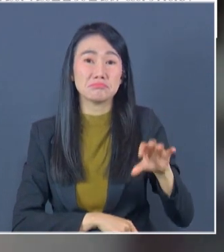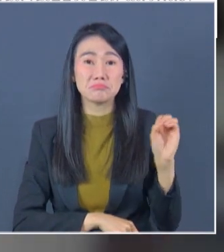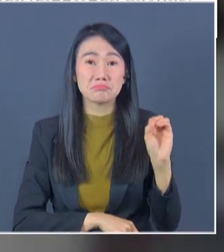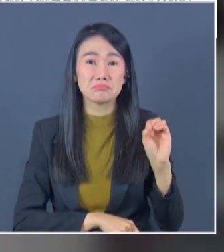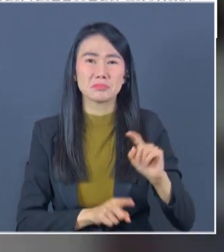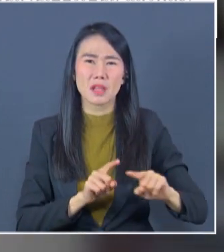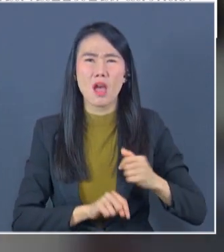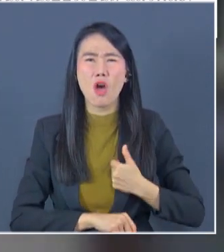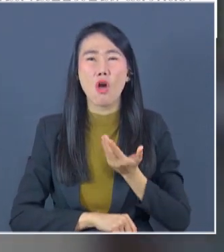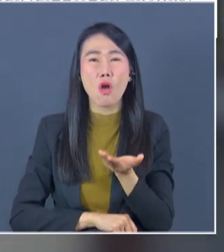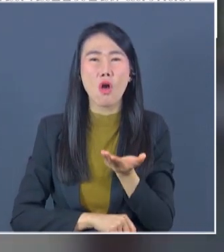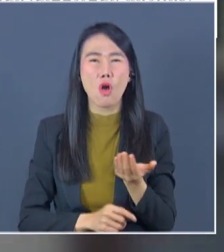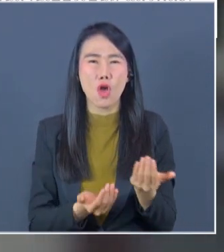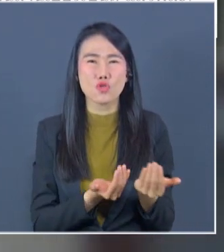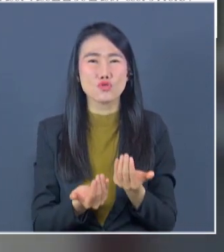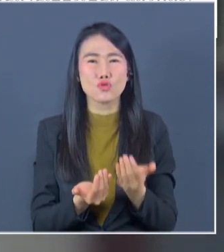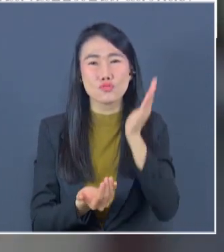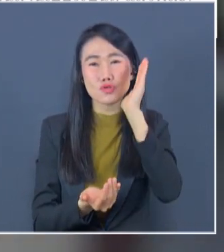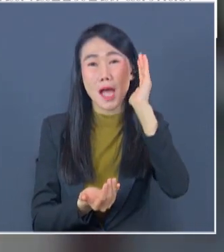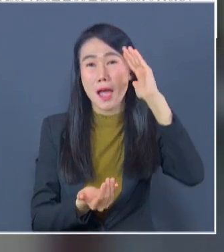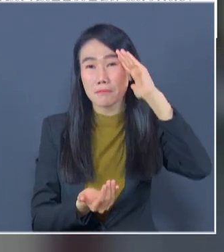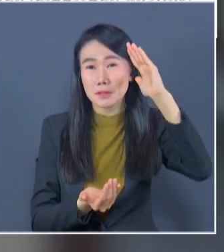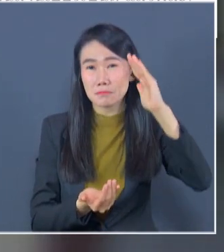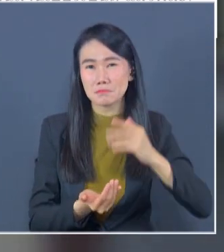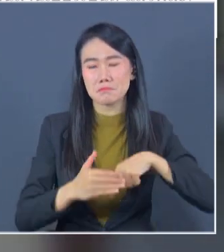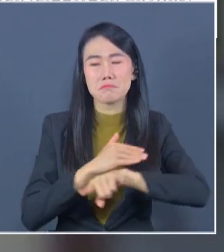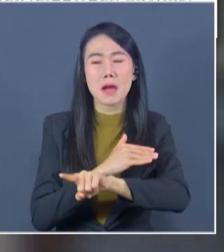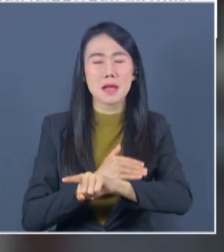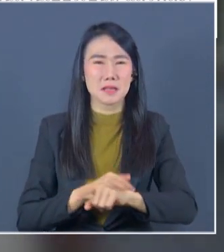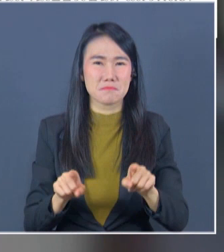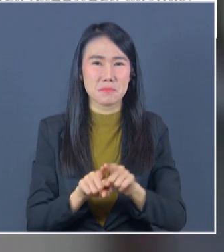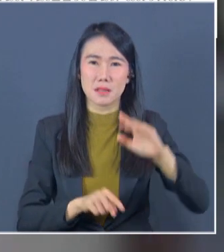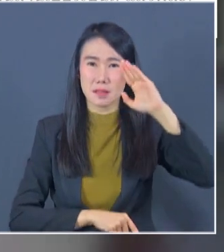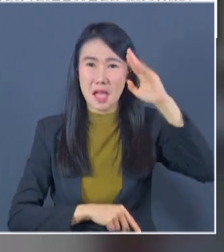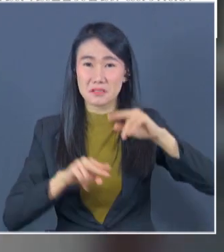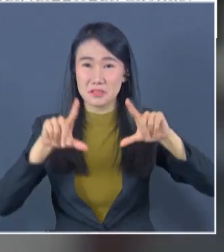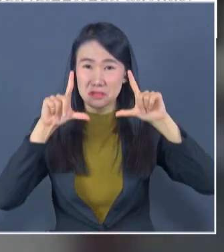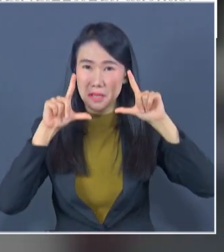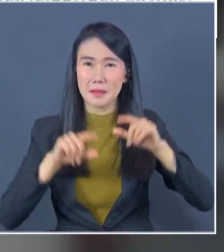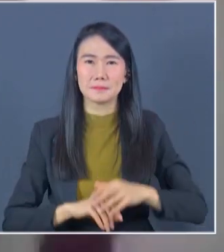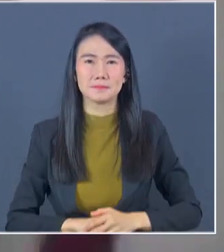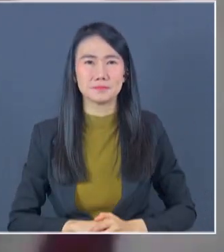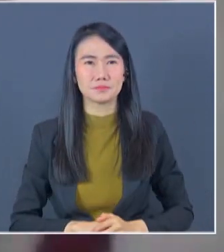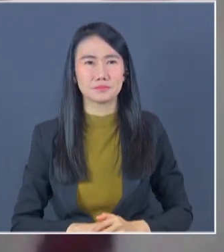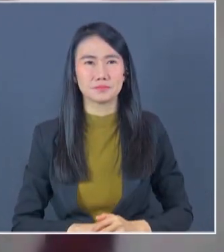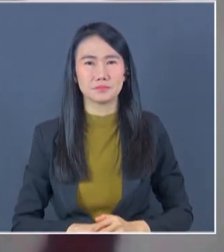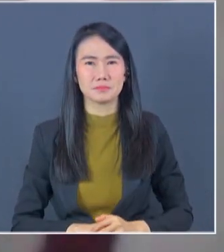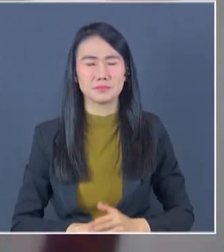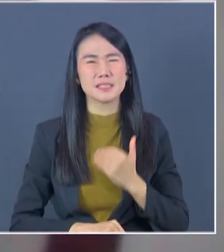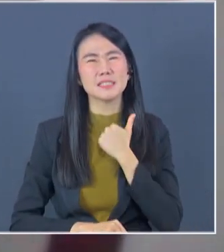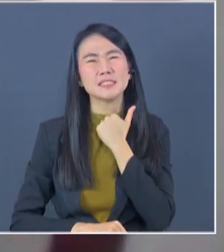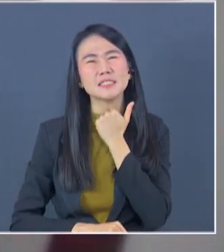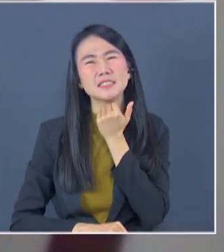แต่กลับขอฝากลูกชายเข้าเป็นทหารกับทหารยศใหญ ่ผมอยากเป็นเสียข